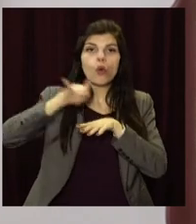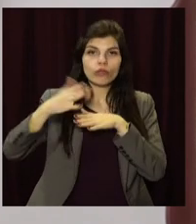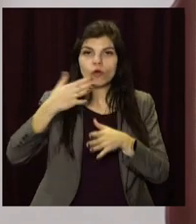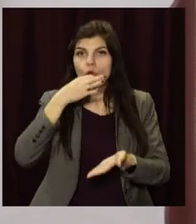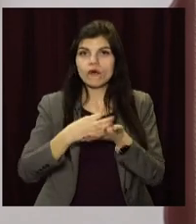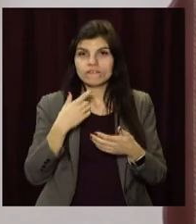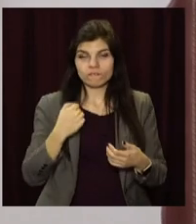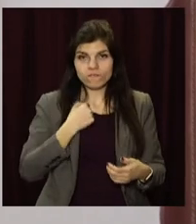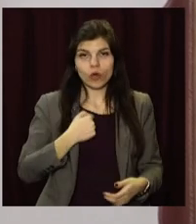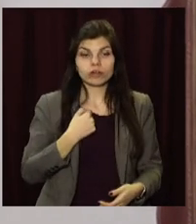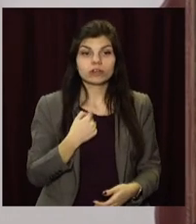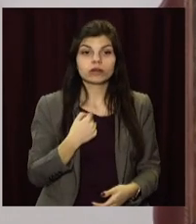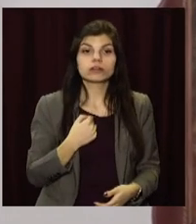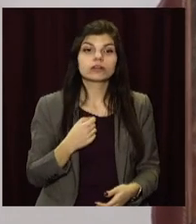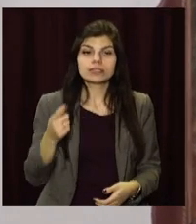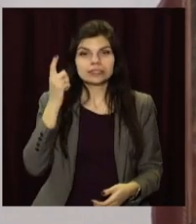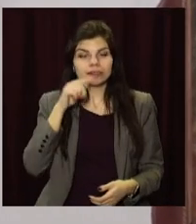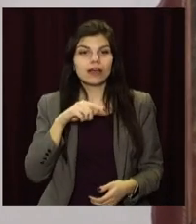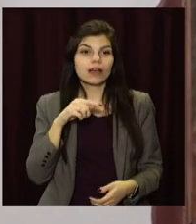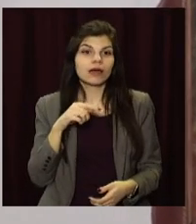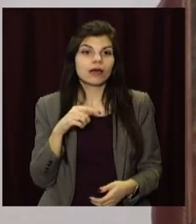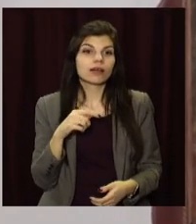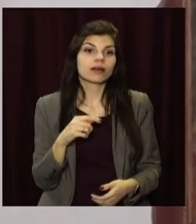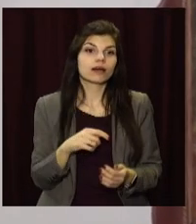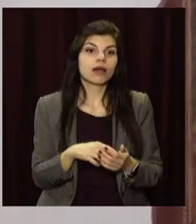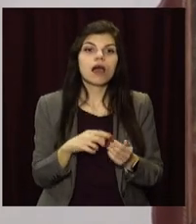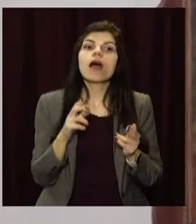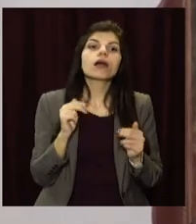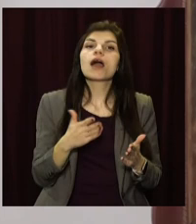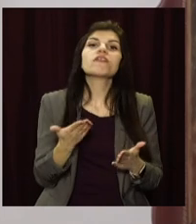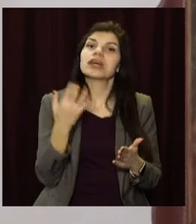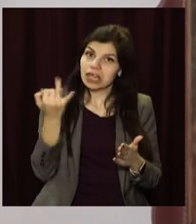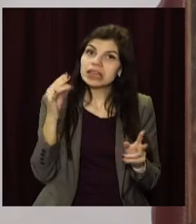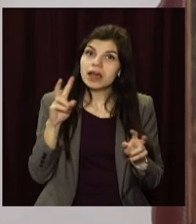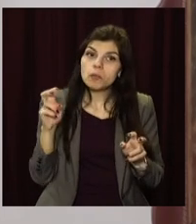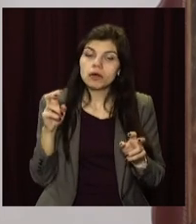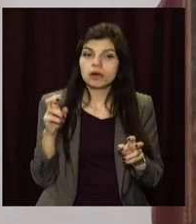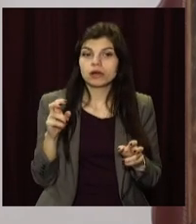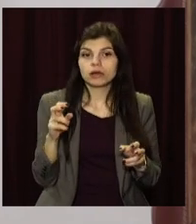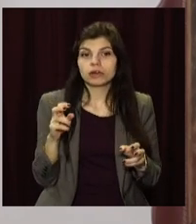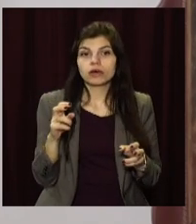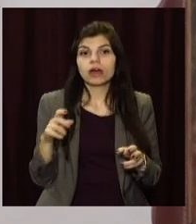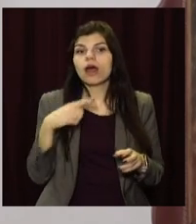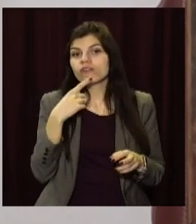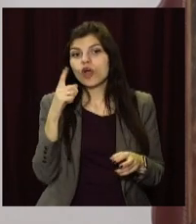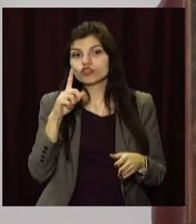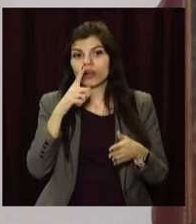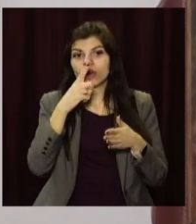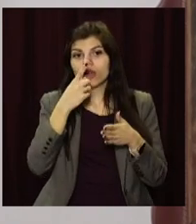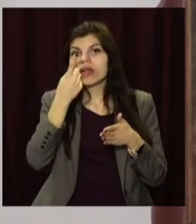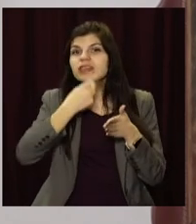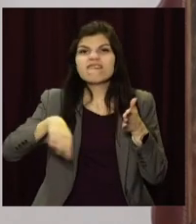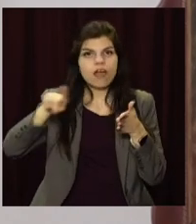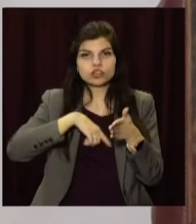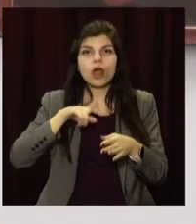частин. Як мені там сказали, що, ну, знаєте, а я говорю, як вам цікава ця тема? А вони кажуть, ну, невіруючих